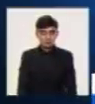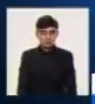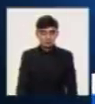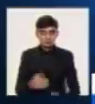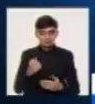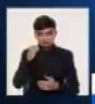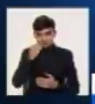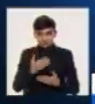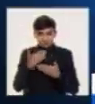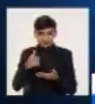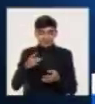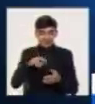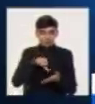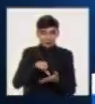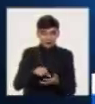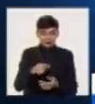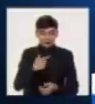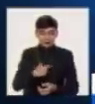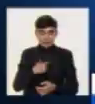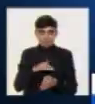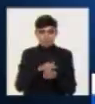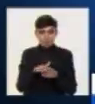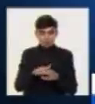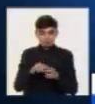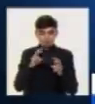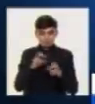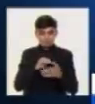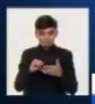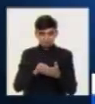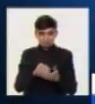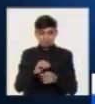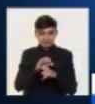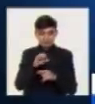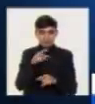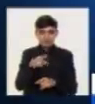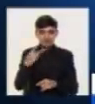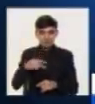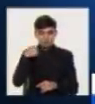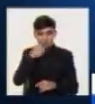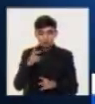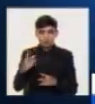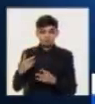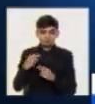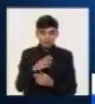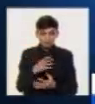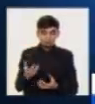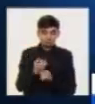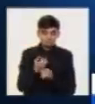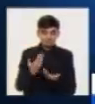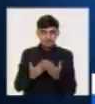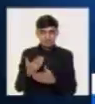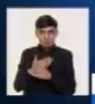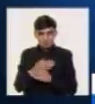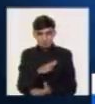Алғыс марафонына қатысу үшін өзіңізді толық таныстырып, сізге 2020 жылы қуаныш сыйлап, көмек қолын созған адамға алғыс